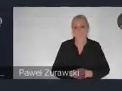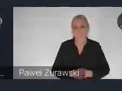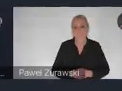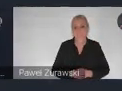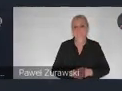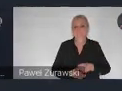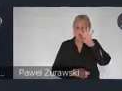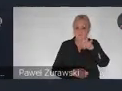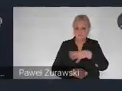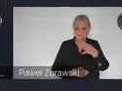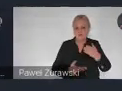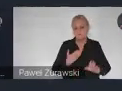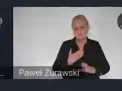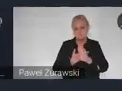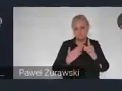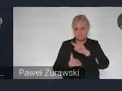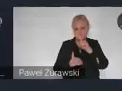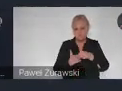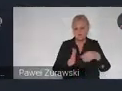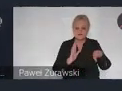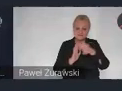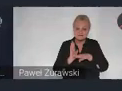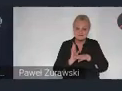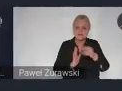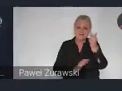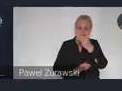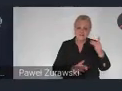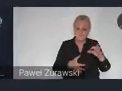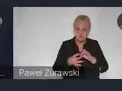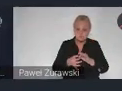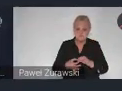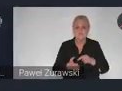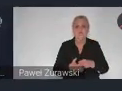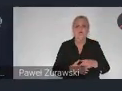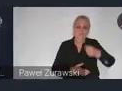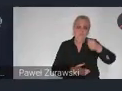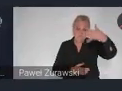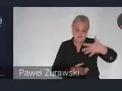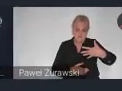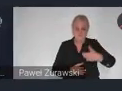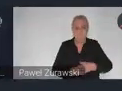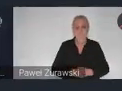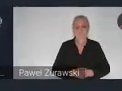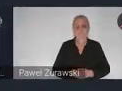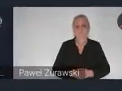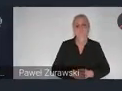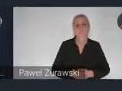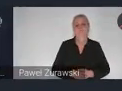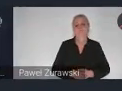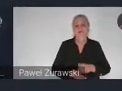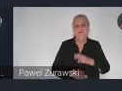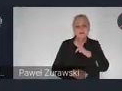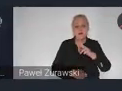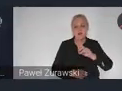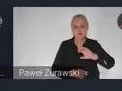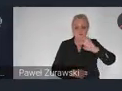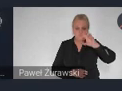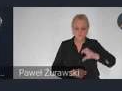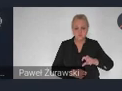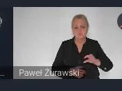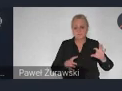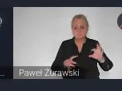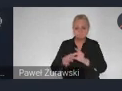tabela ta przedstawia właśnie Te kryteria merytoryczne oceny kryteriów jest 5 do każdych z tych kryteriów